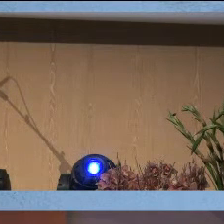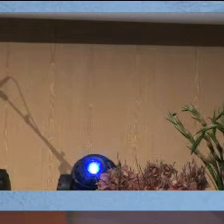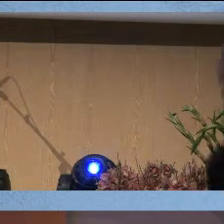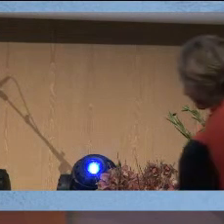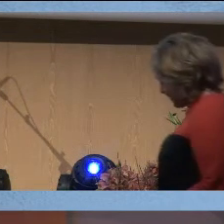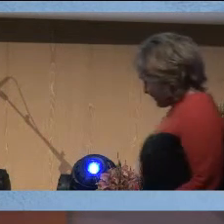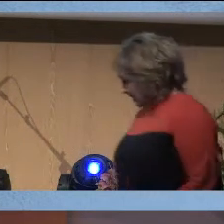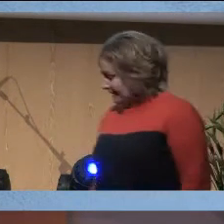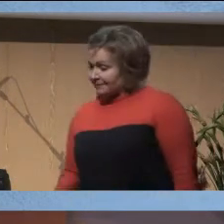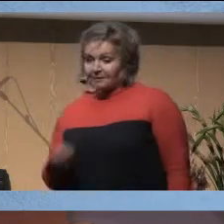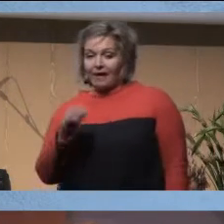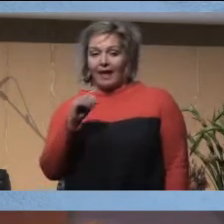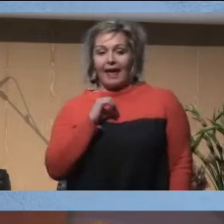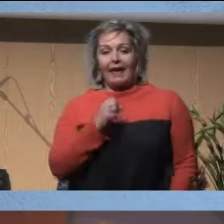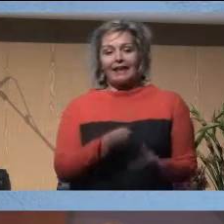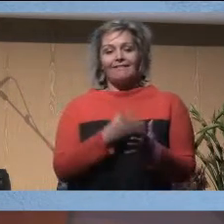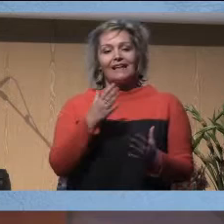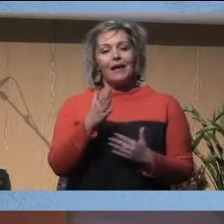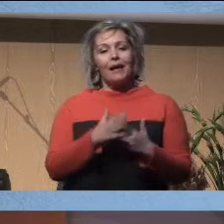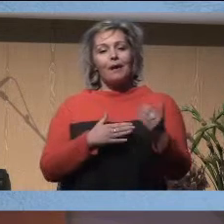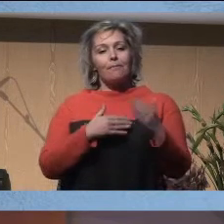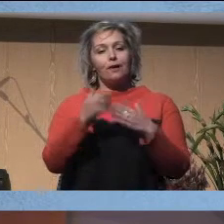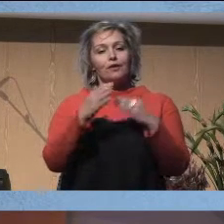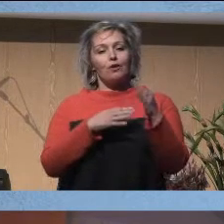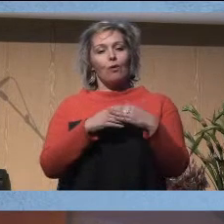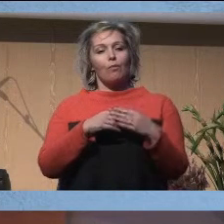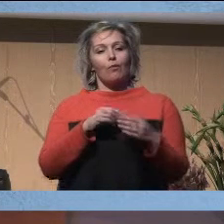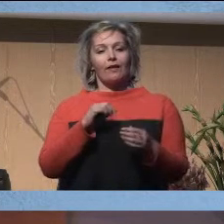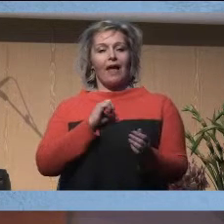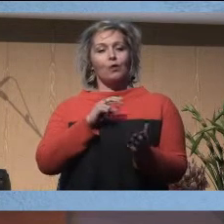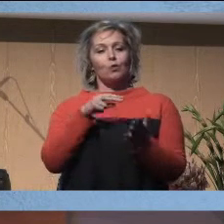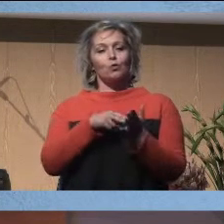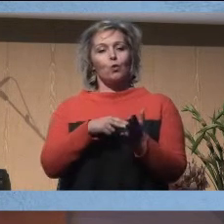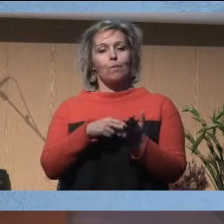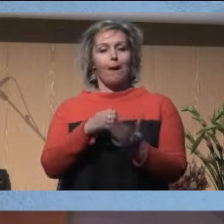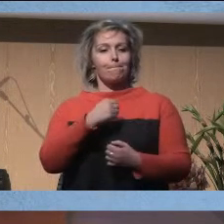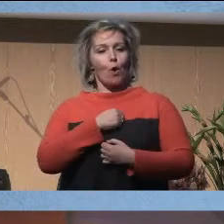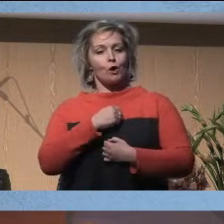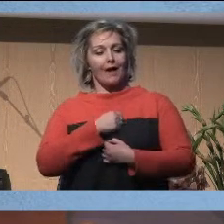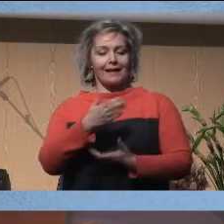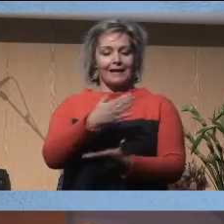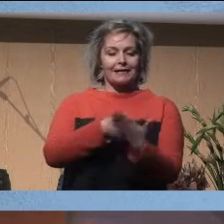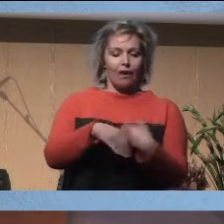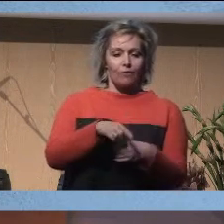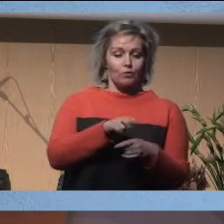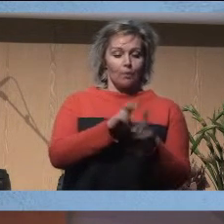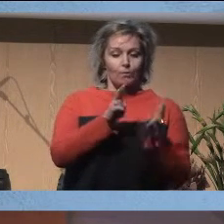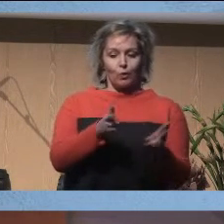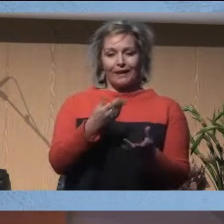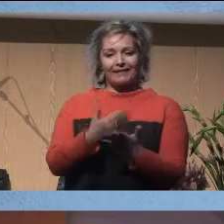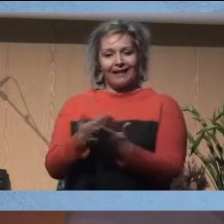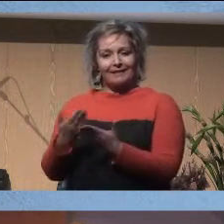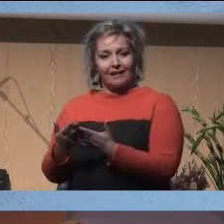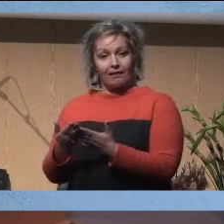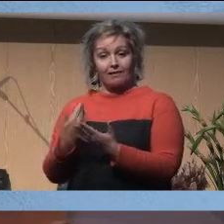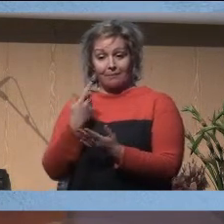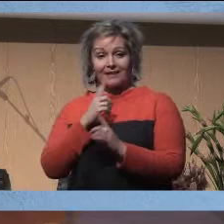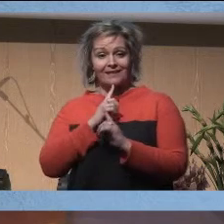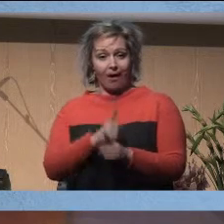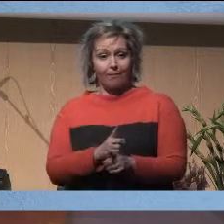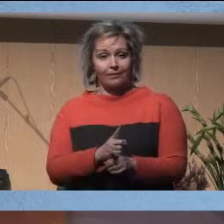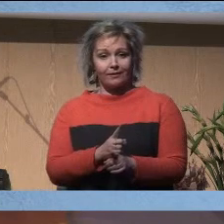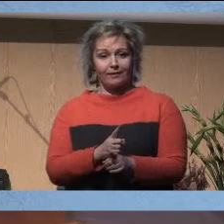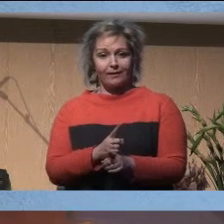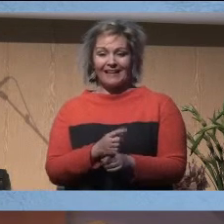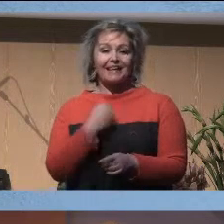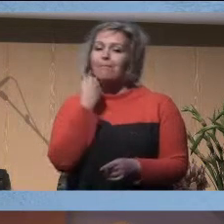Egenverdien. Den autonome borger, aktøren i samfunnet, brukeren av tjenestene, blir skapt. Og ikke